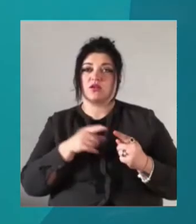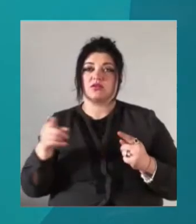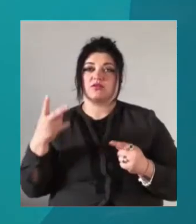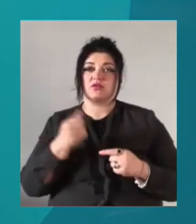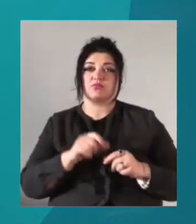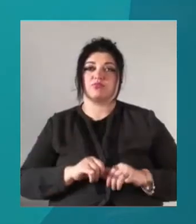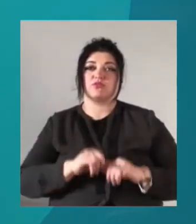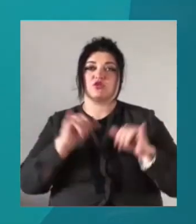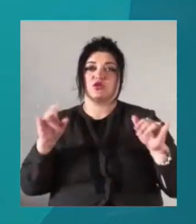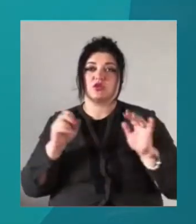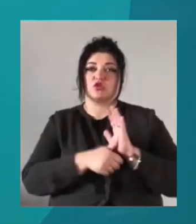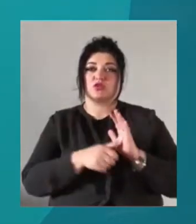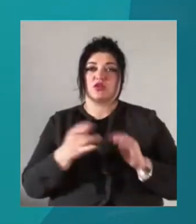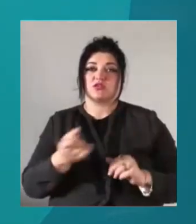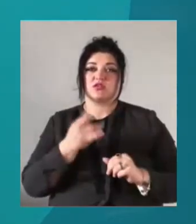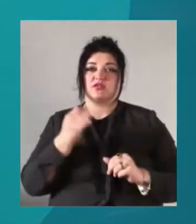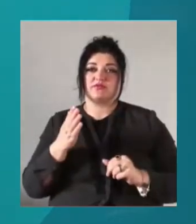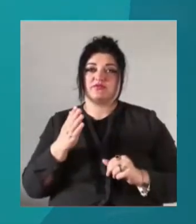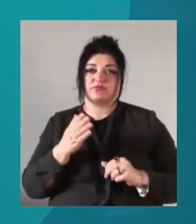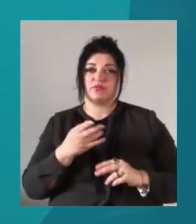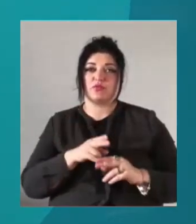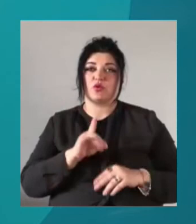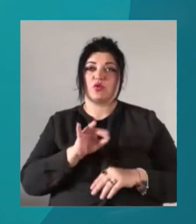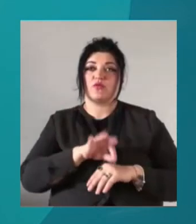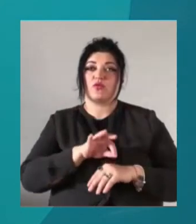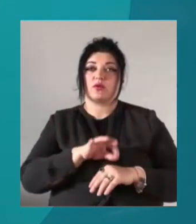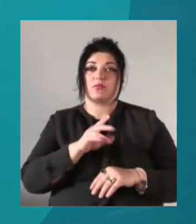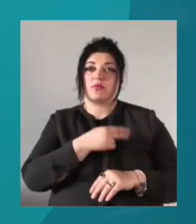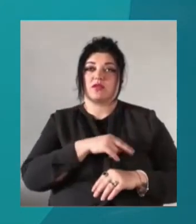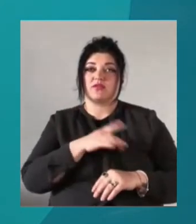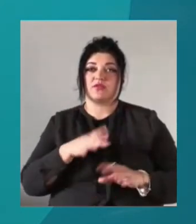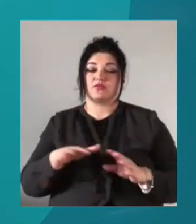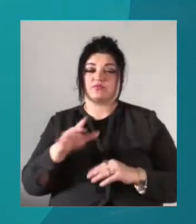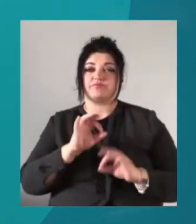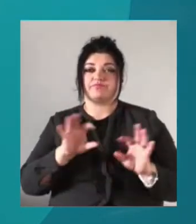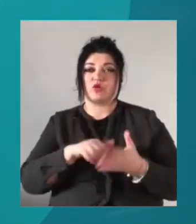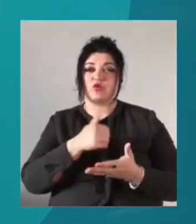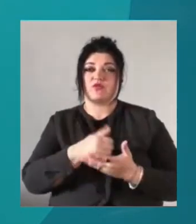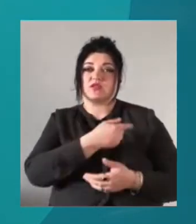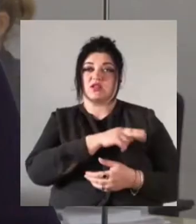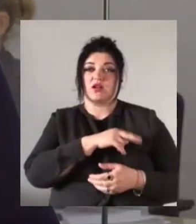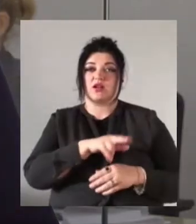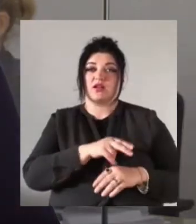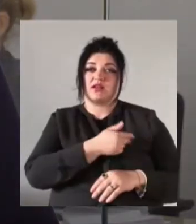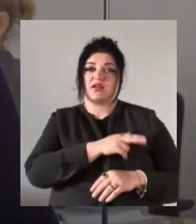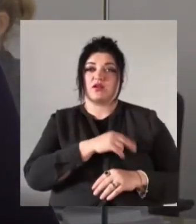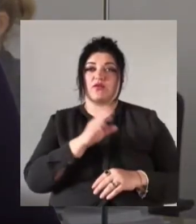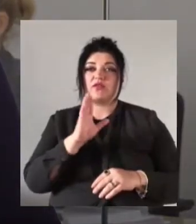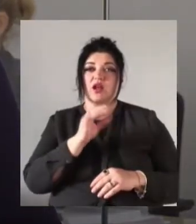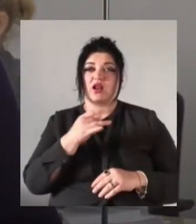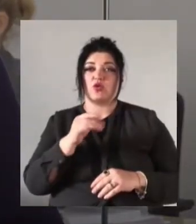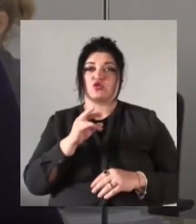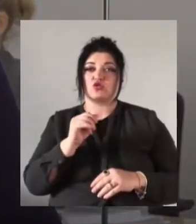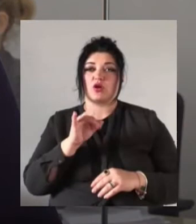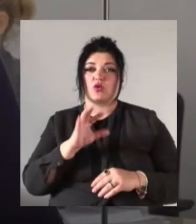разів. Про хворих медиків регіону розказав головний санітарний лікар Одеської області Віталій Гончаров. Із 190